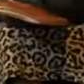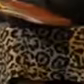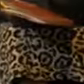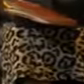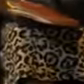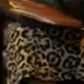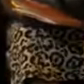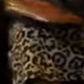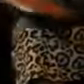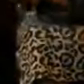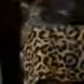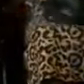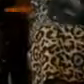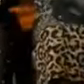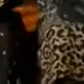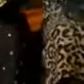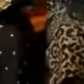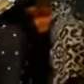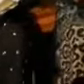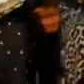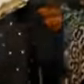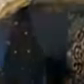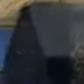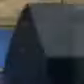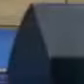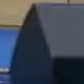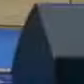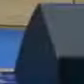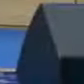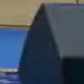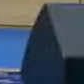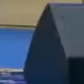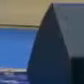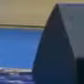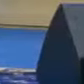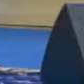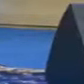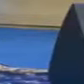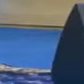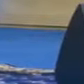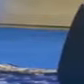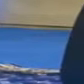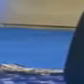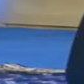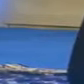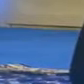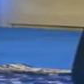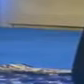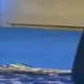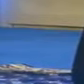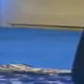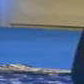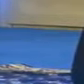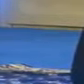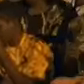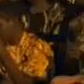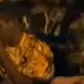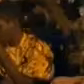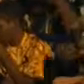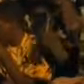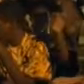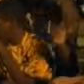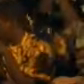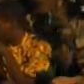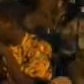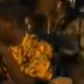vous serez habité et voies établies ta famille véritable